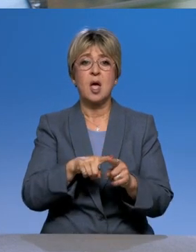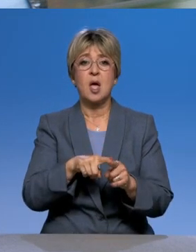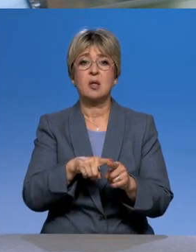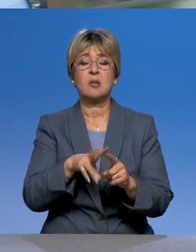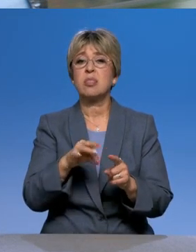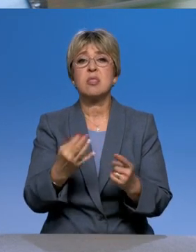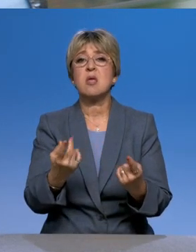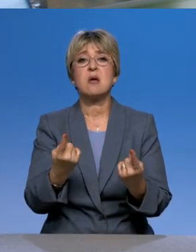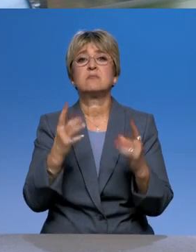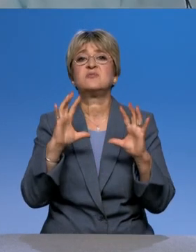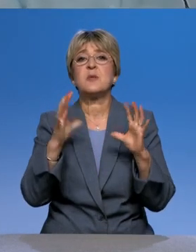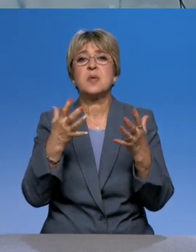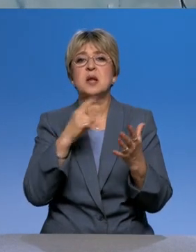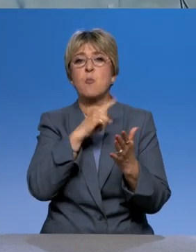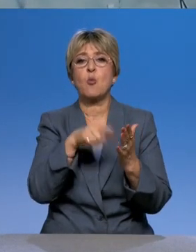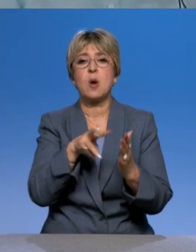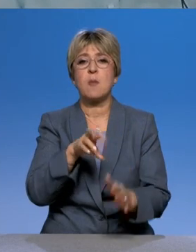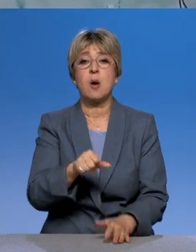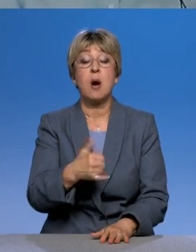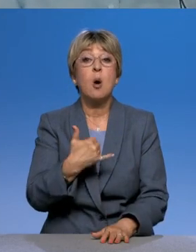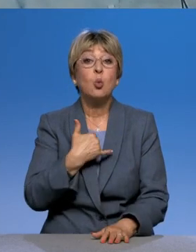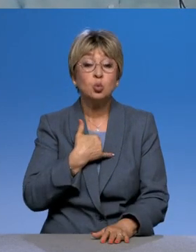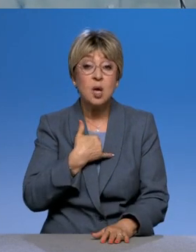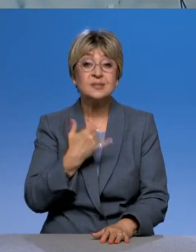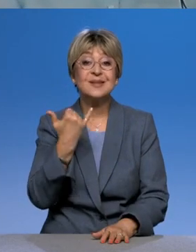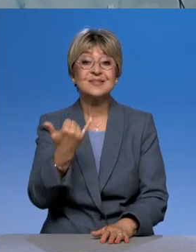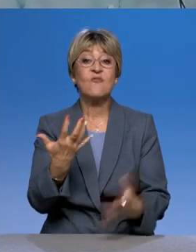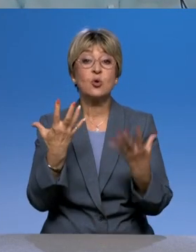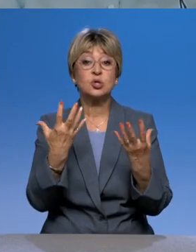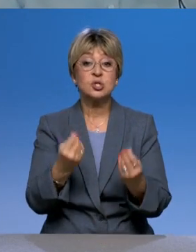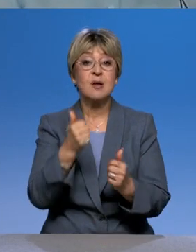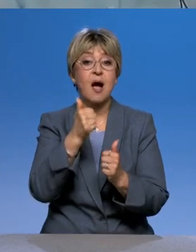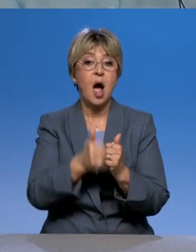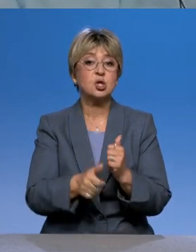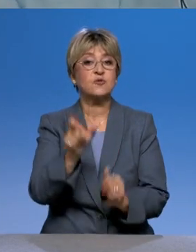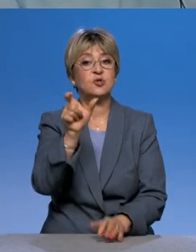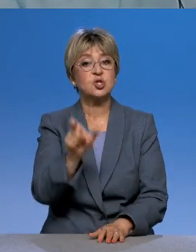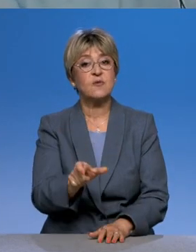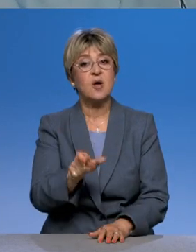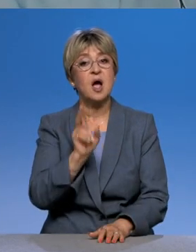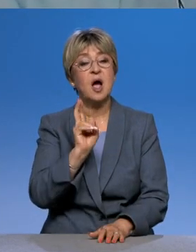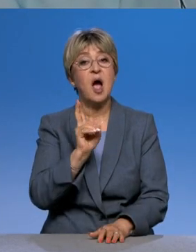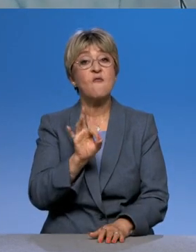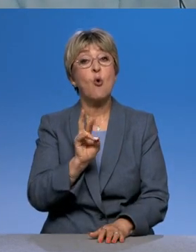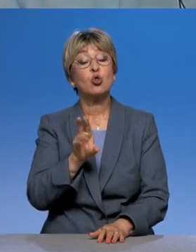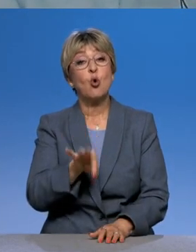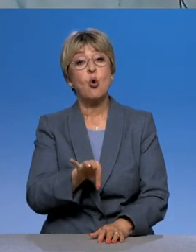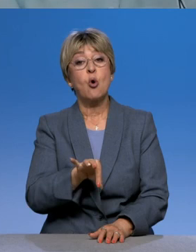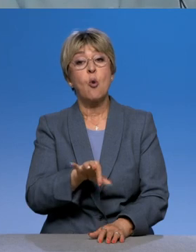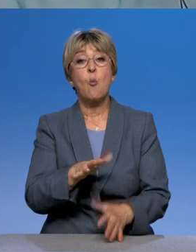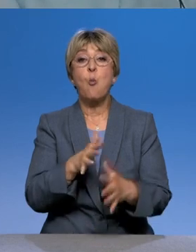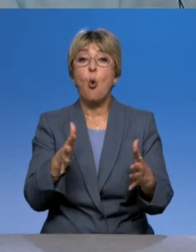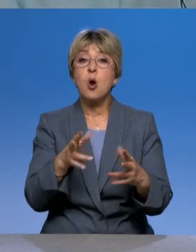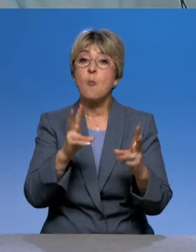это имел в виду. А у нас все, да? у нас на сегодняшний день каждого человека, кого-то более проверяют